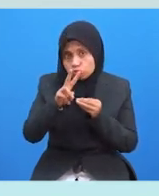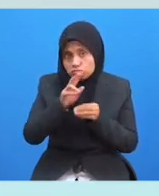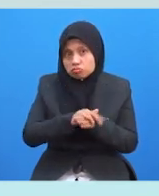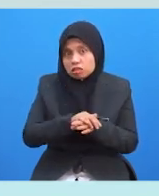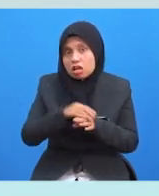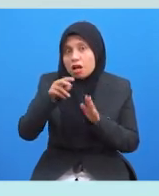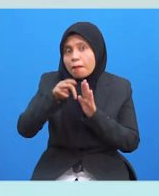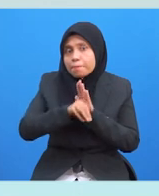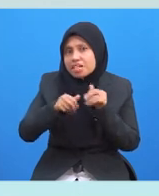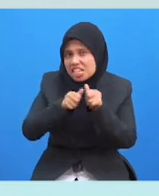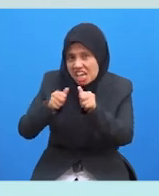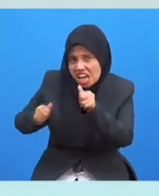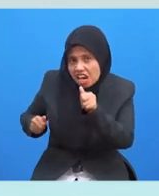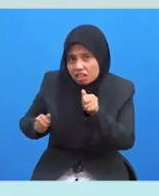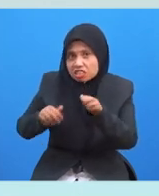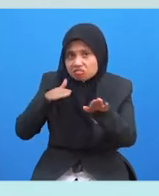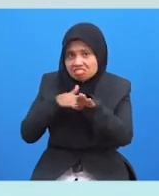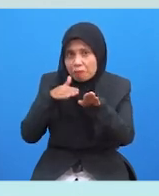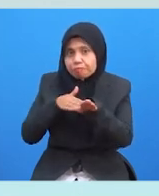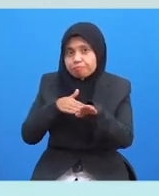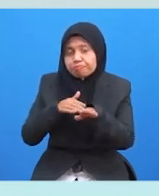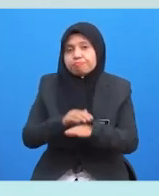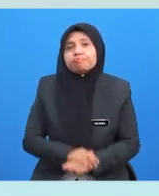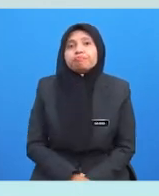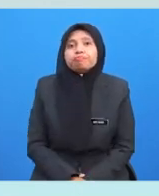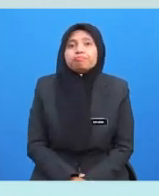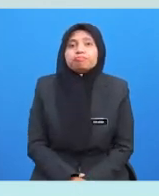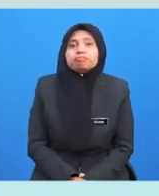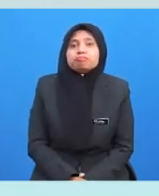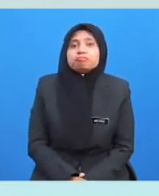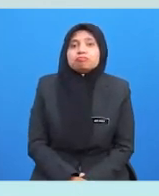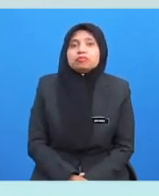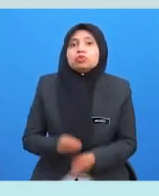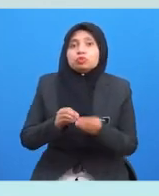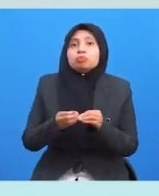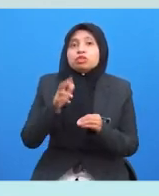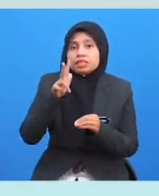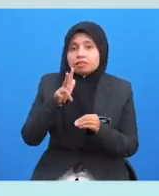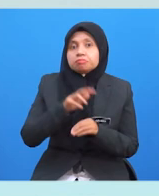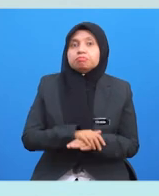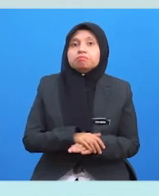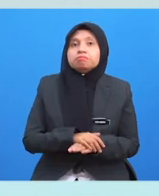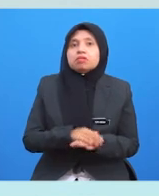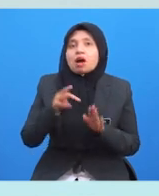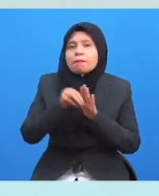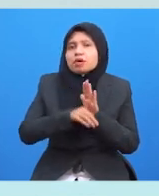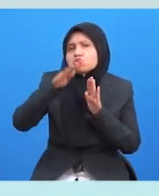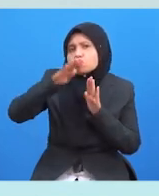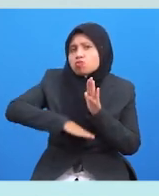kedua, mengelakkan kesesakan lalu lintas. Yang ketiga,